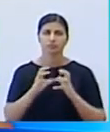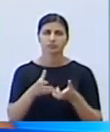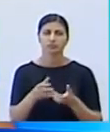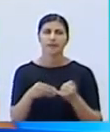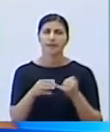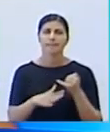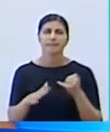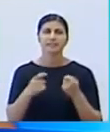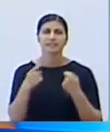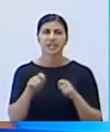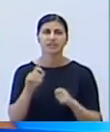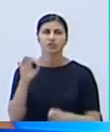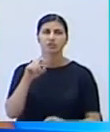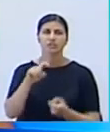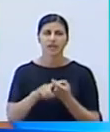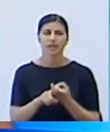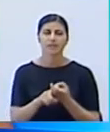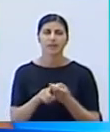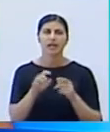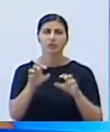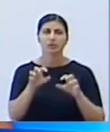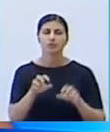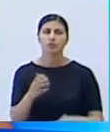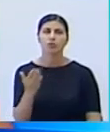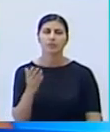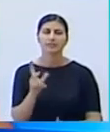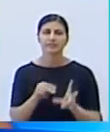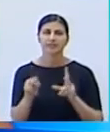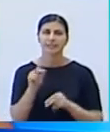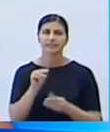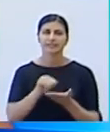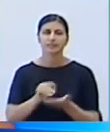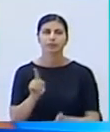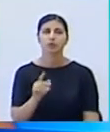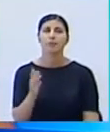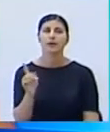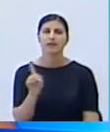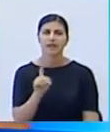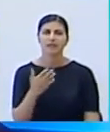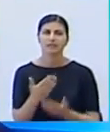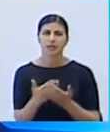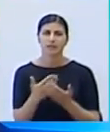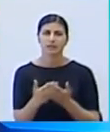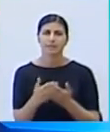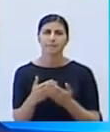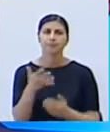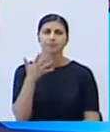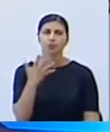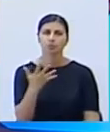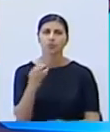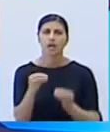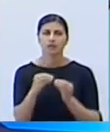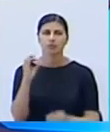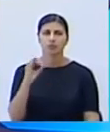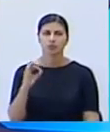მიწის გაყიდვის შესახებ კანონმდებლობა, რომელიც ითვალისწინებს, რომ რაღაც ზღვარში, ანუ 5-10%